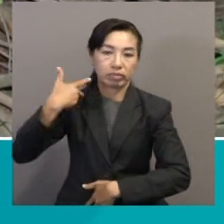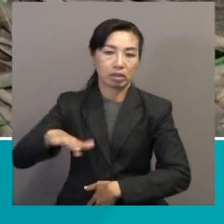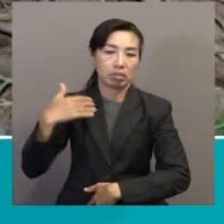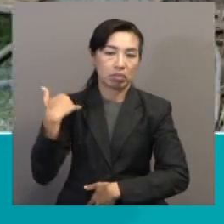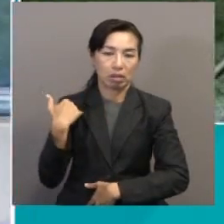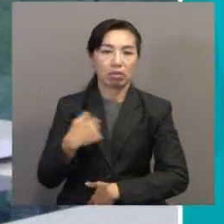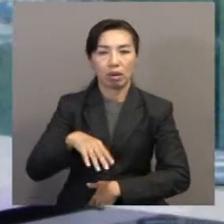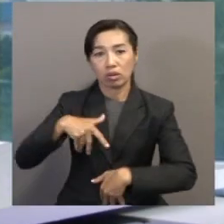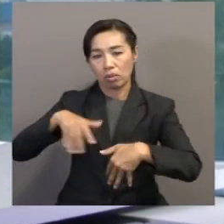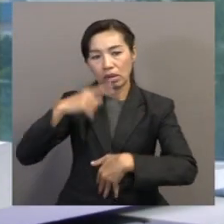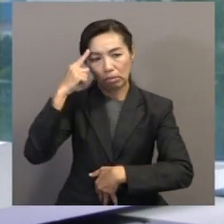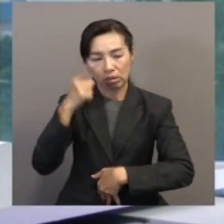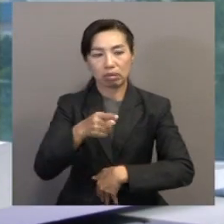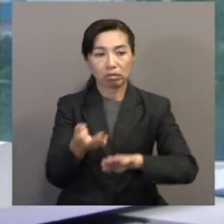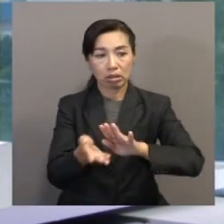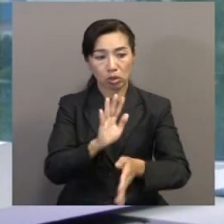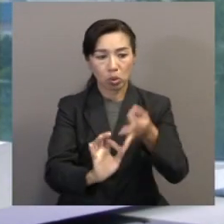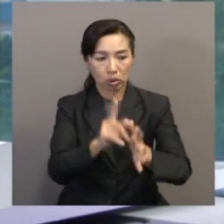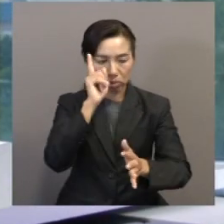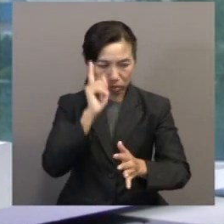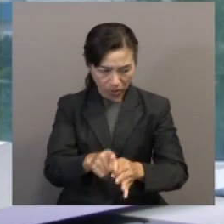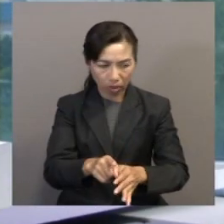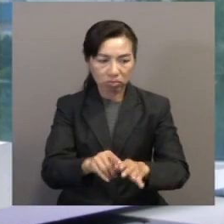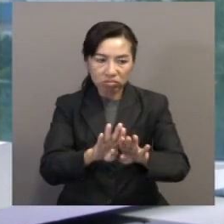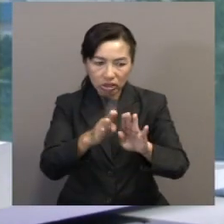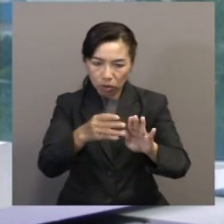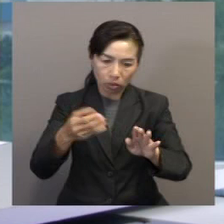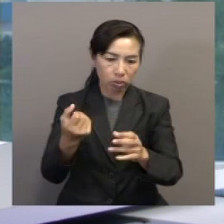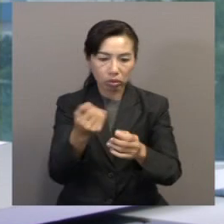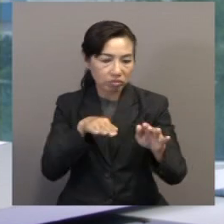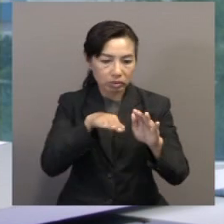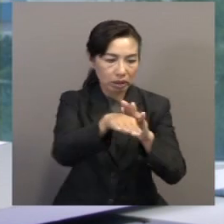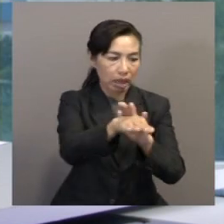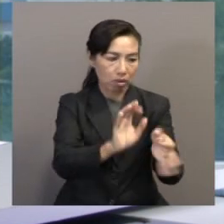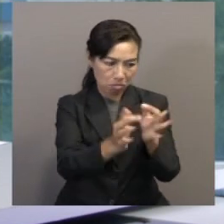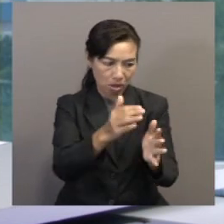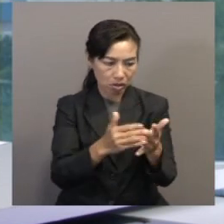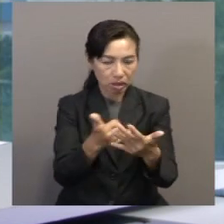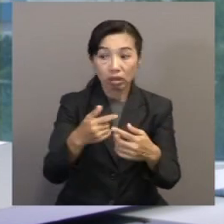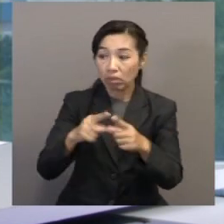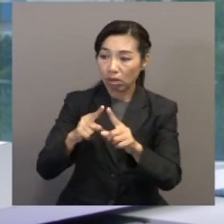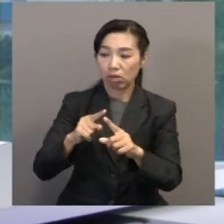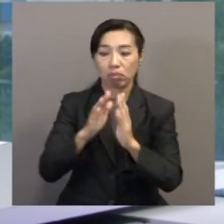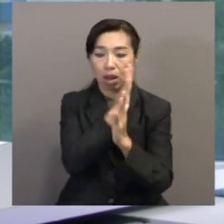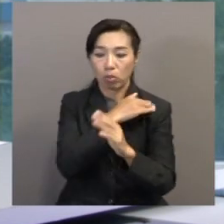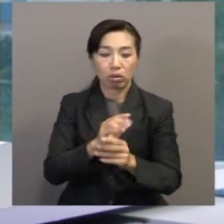องว่าถ้าจะเผาศพก็ต้องมีเมนให้ถูกต้องส่วนฝั่งของพระเองก็บอกว่าทำตามทุกอย่างเอกสารที่มีในใบมรณบัตรนะคะ